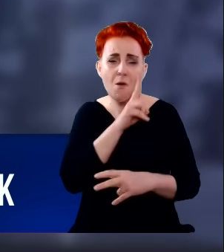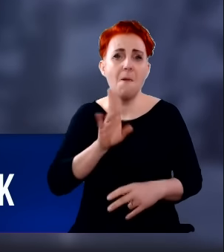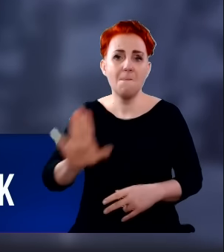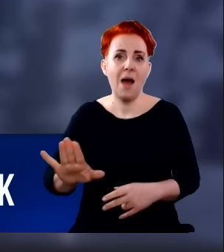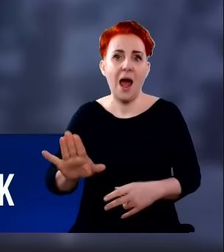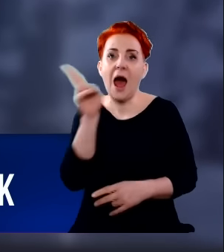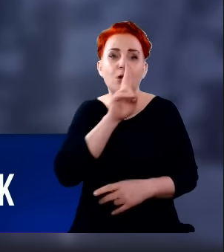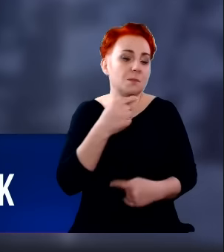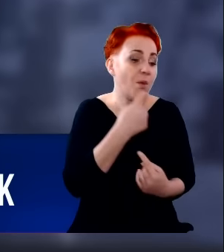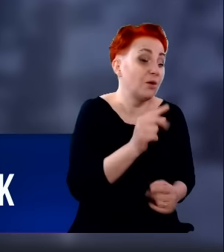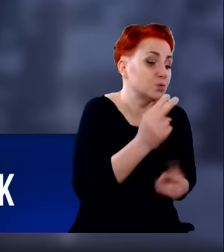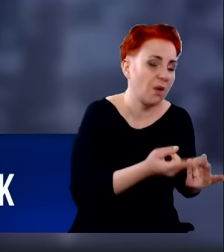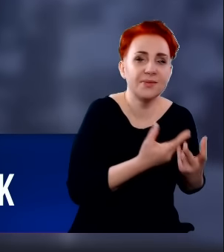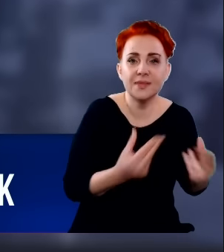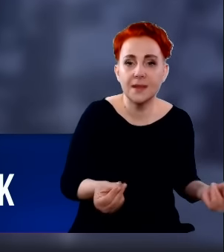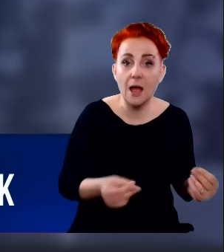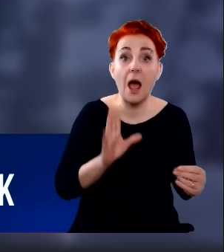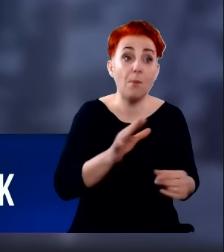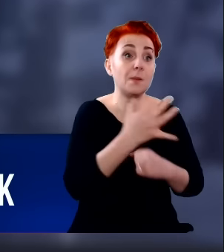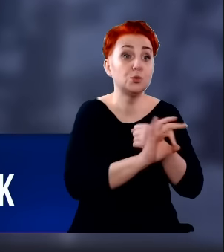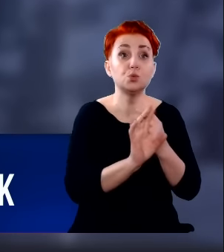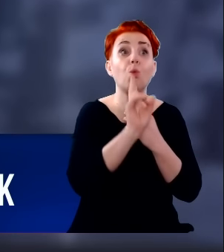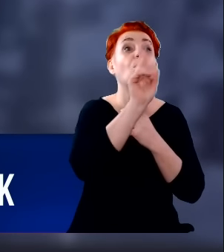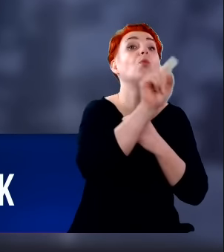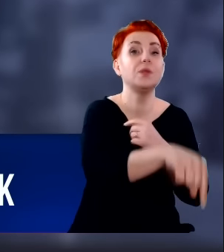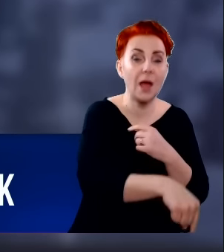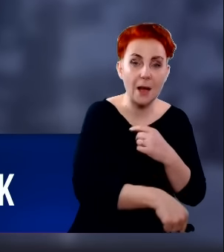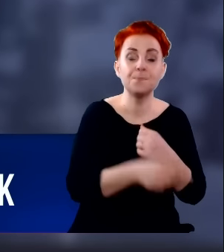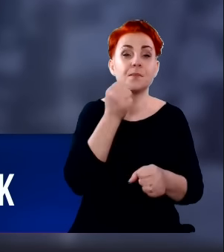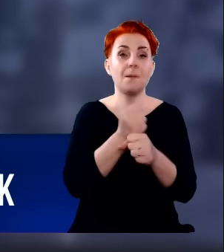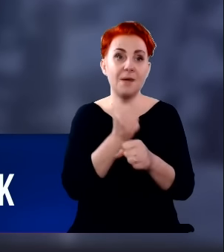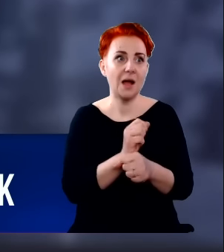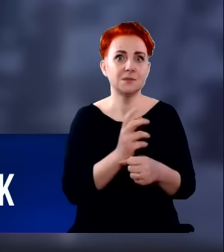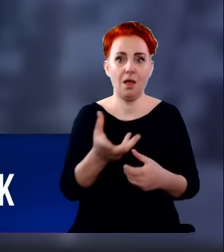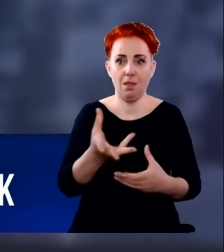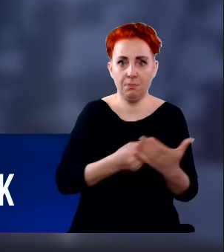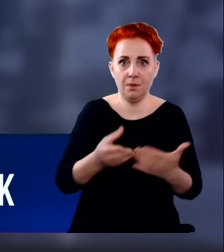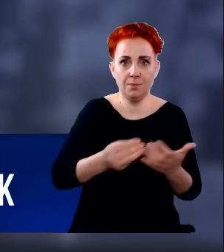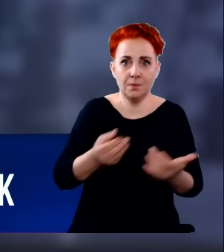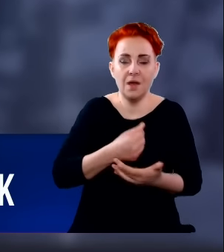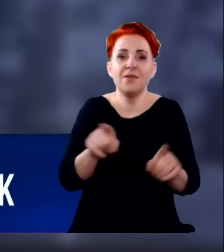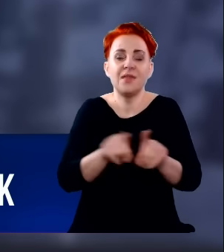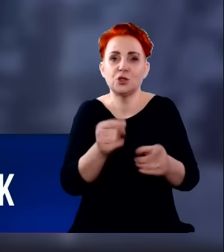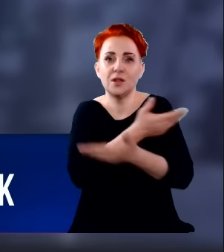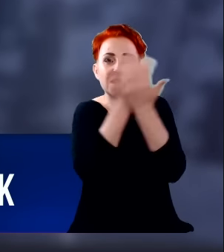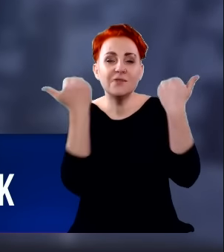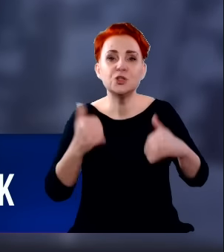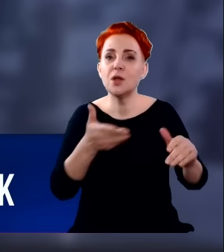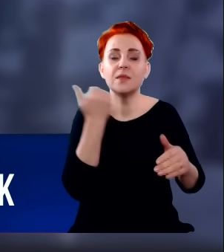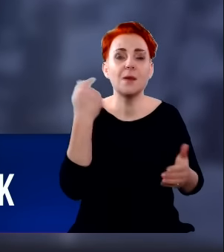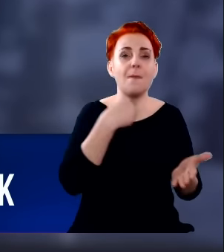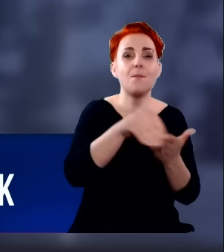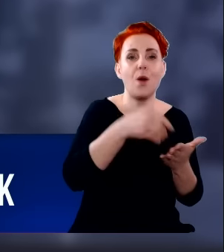nie mówili. I potem jak poszli na studia i do pracy, otrzymywali pieniądze i też nie wiedzieli, że nie płacą podatku. Tak się nie interesowała